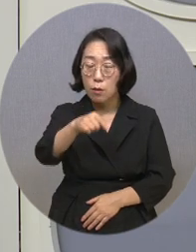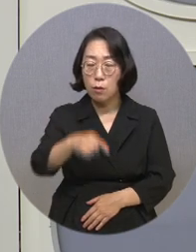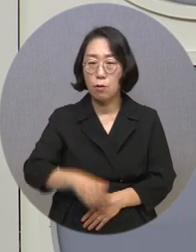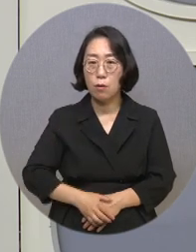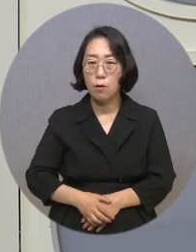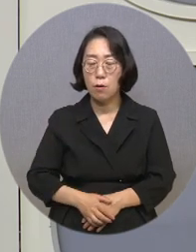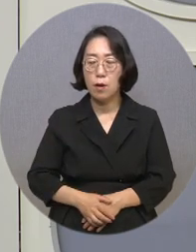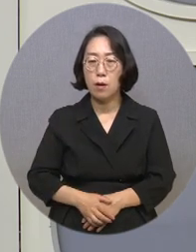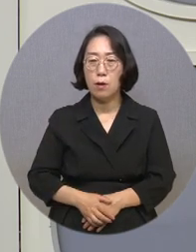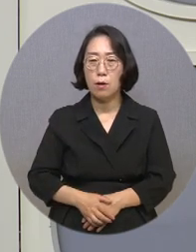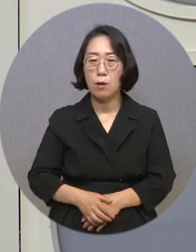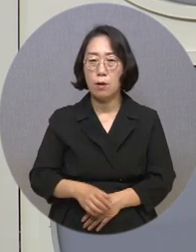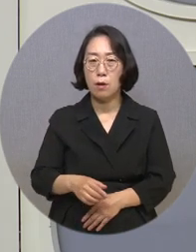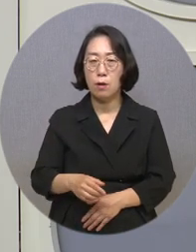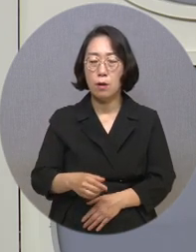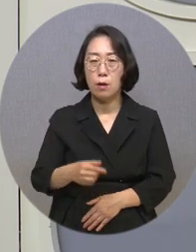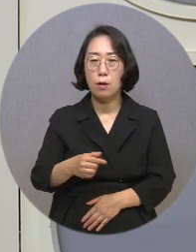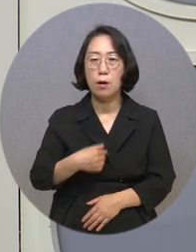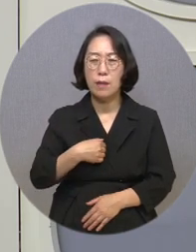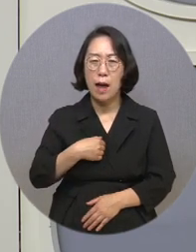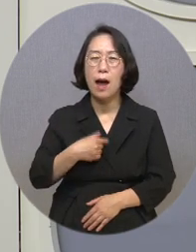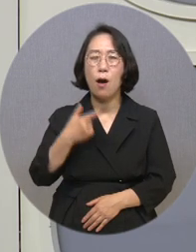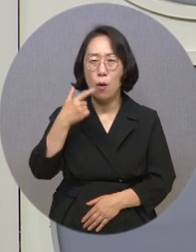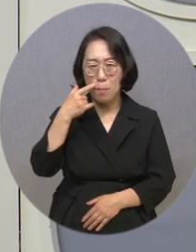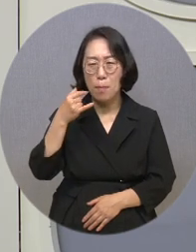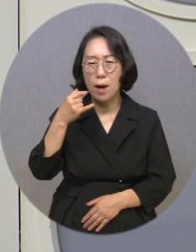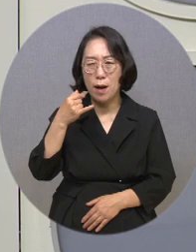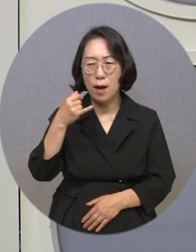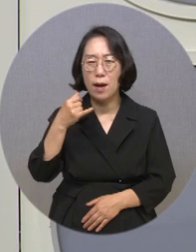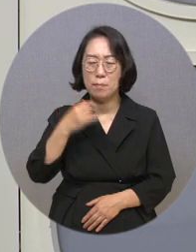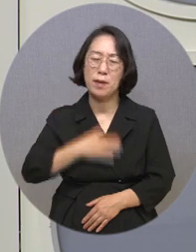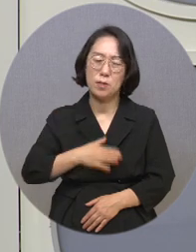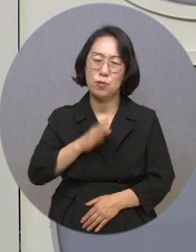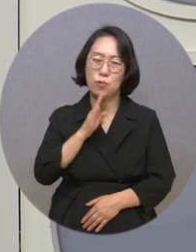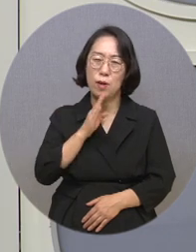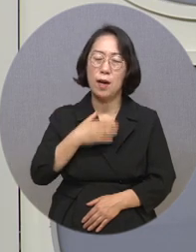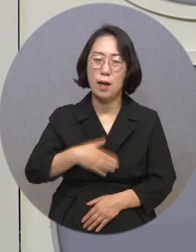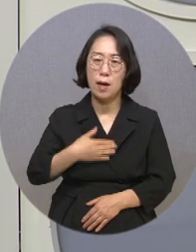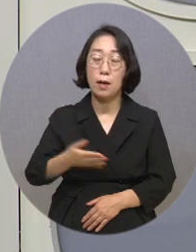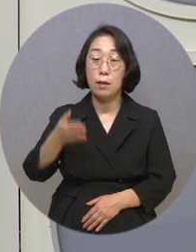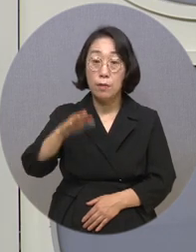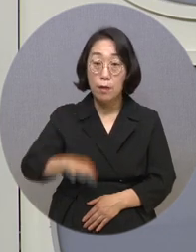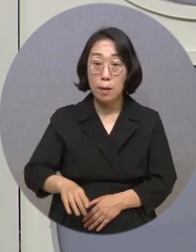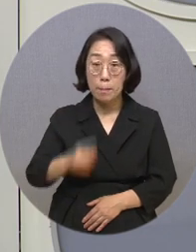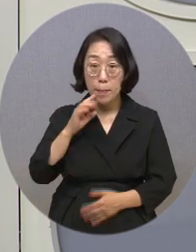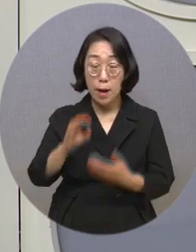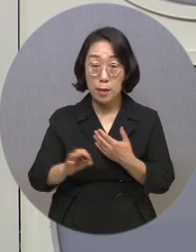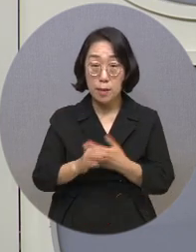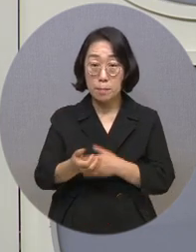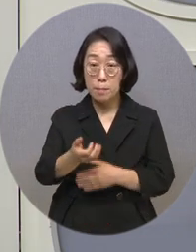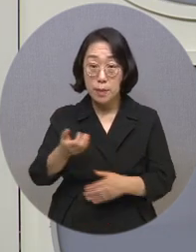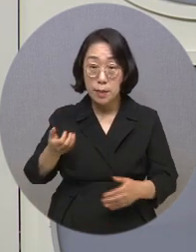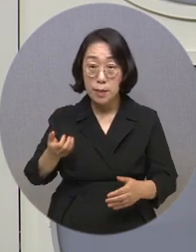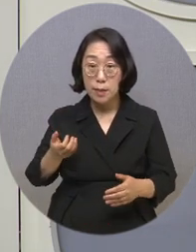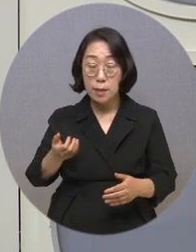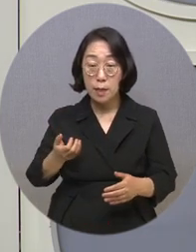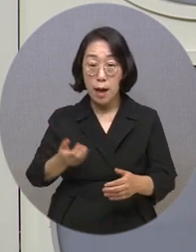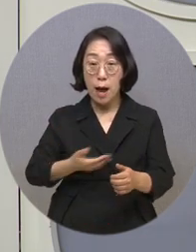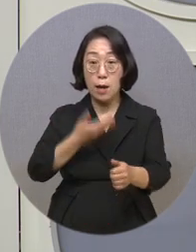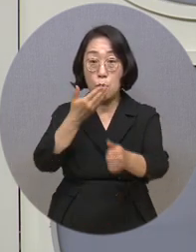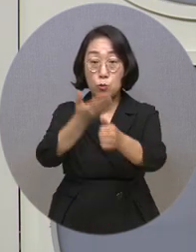그 보호자가 그럴 수 있죠. 제 어머니 저들이 잘 알아요. 한번 넘어가는데 그때 만약에 우리가 노인학대센터에 얘기를 안